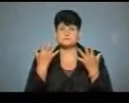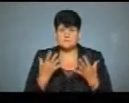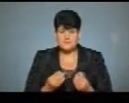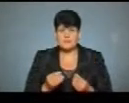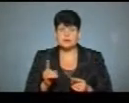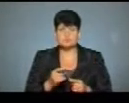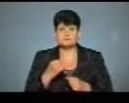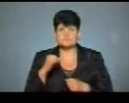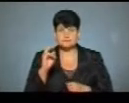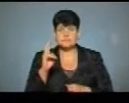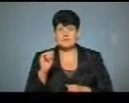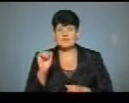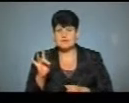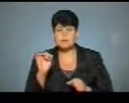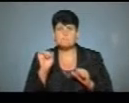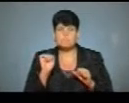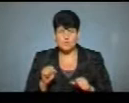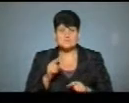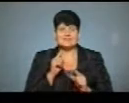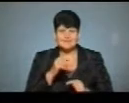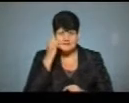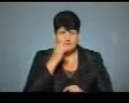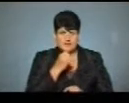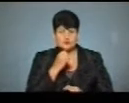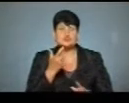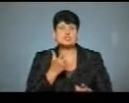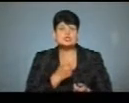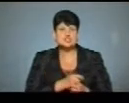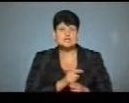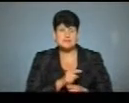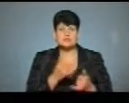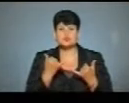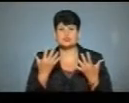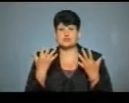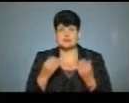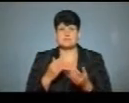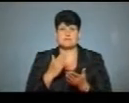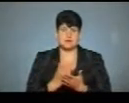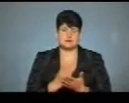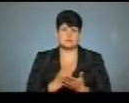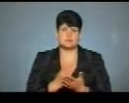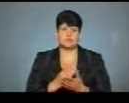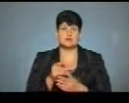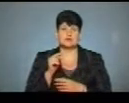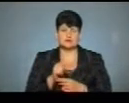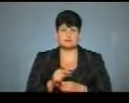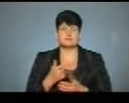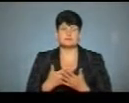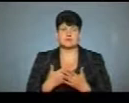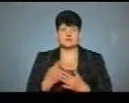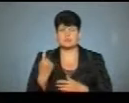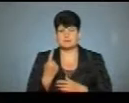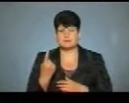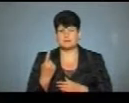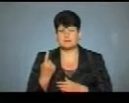подолати кір можна тільки завдячуючи щепленням. І на сьогоднішній день ми маємо таку картину, що якщо за перші